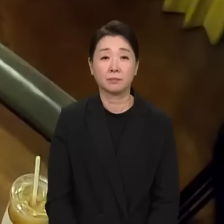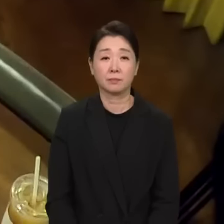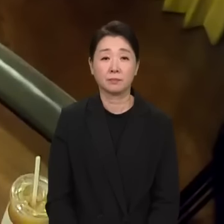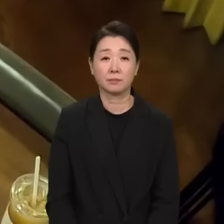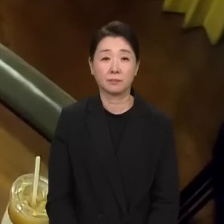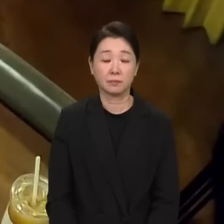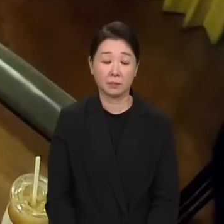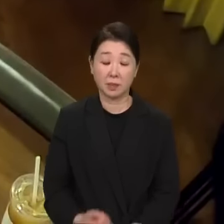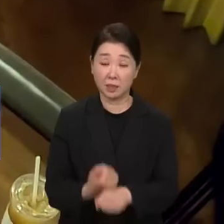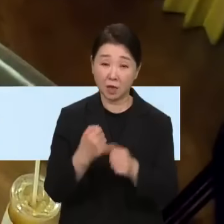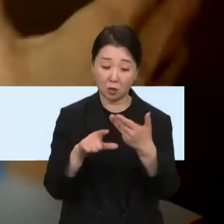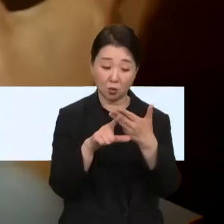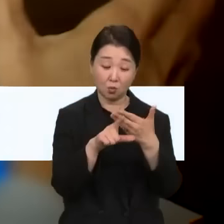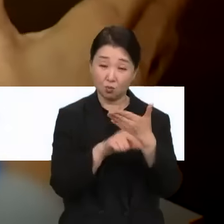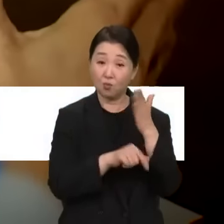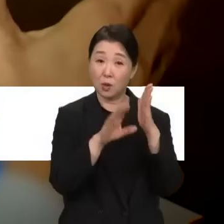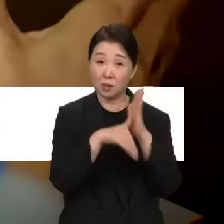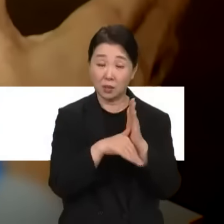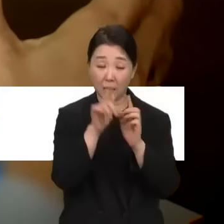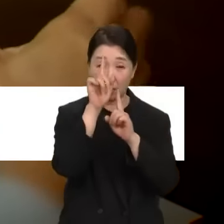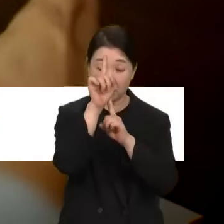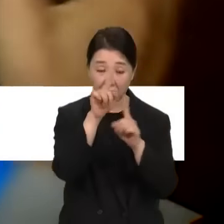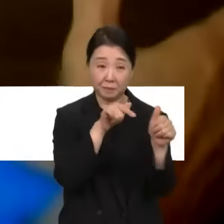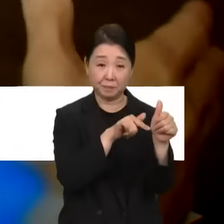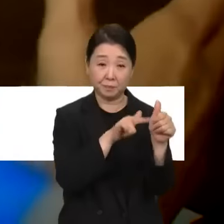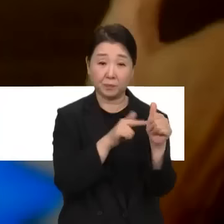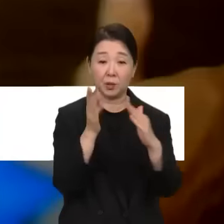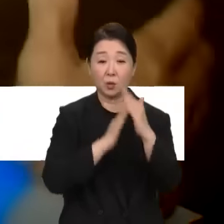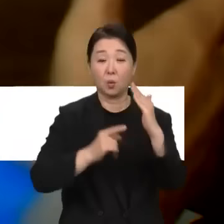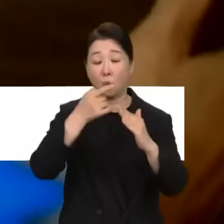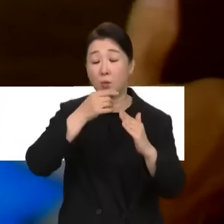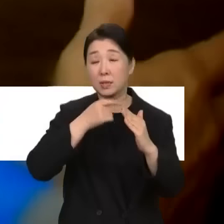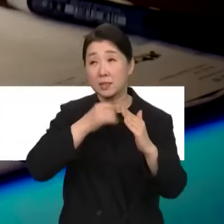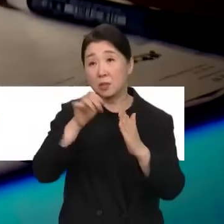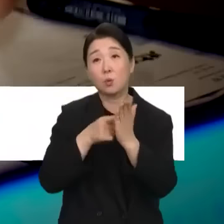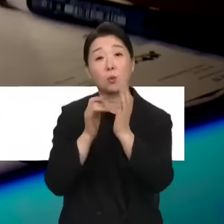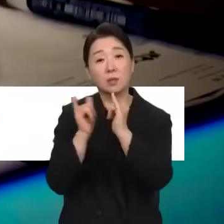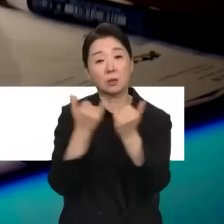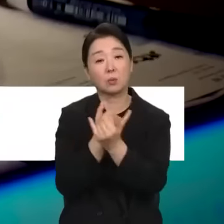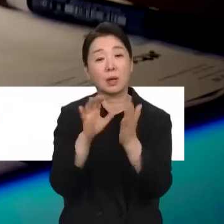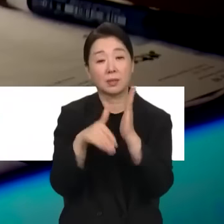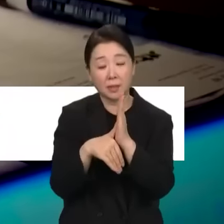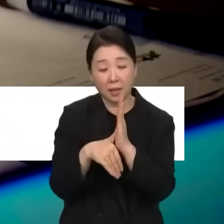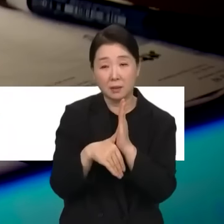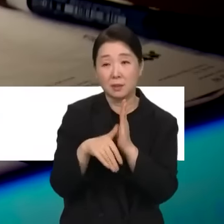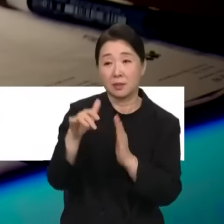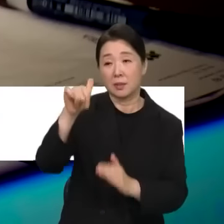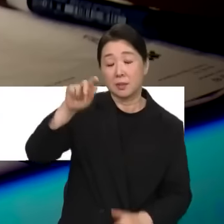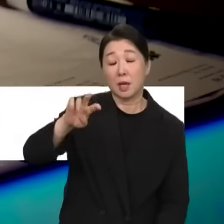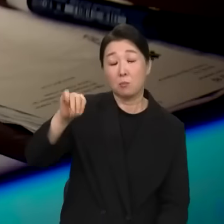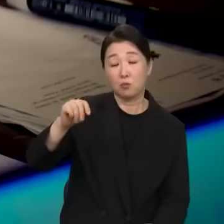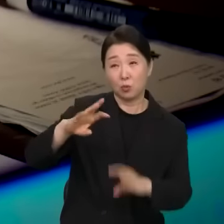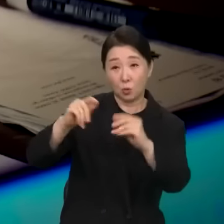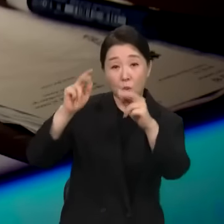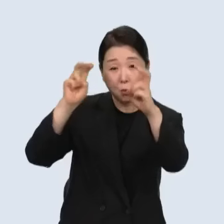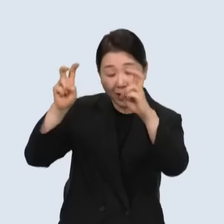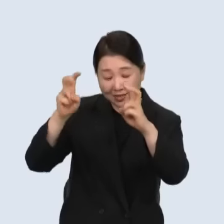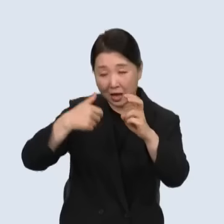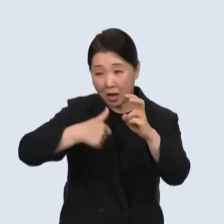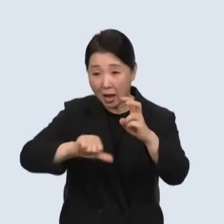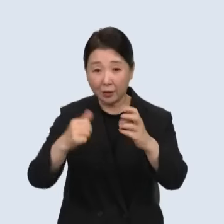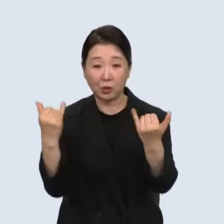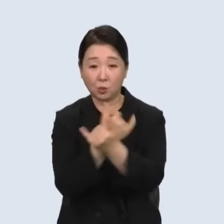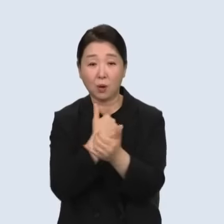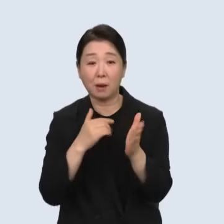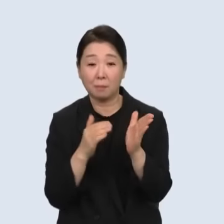지난해 9월 이종호 씨는 공익신고자와의 통화에서 조성욱 전 삼부토건 회장의 아들 조모 씨 이야기를 꺼냅니다.